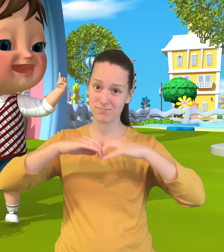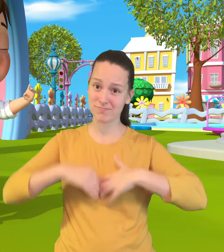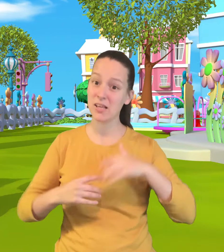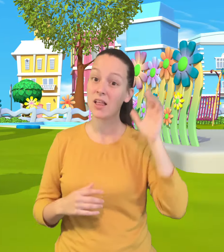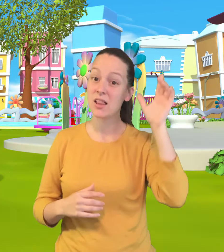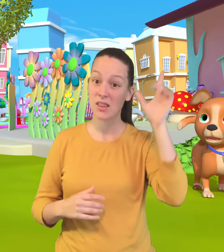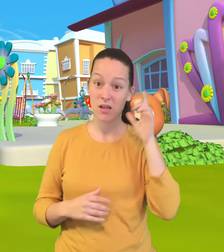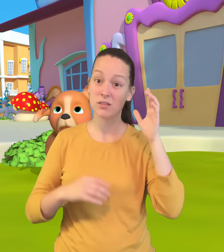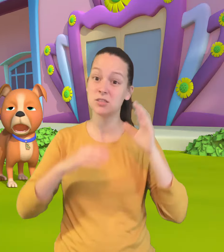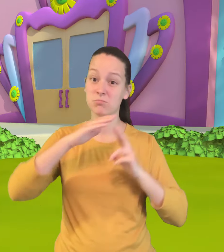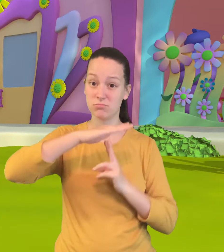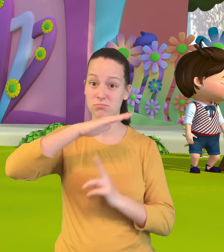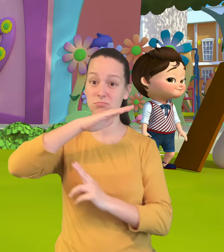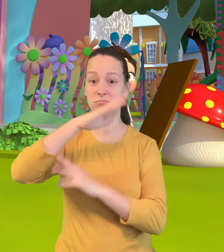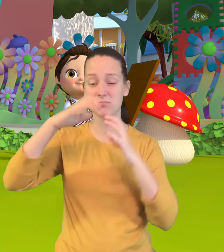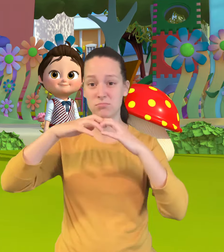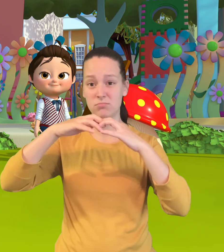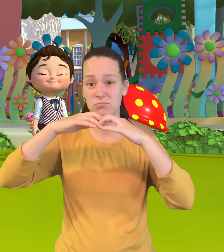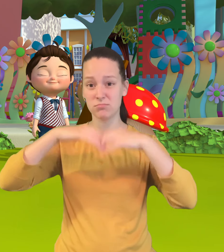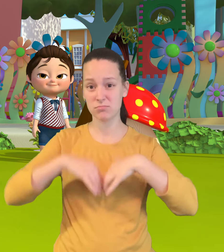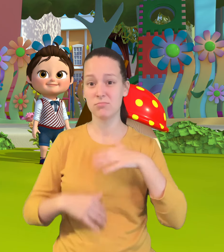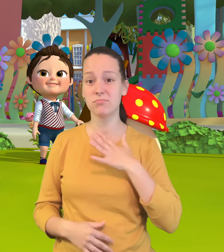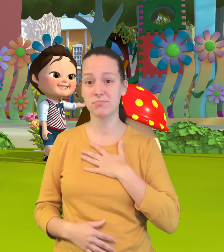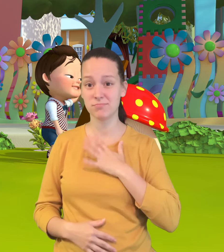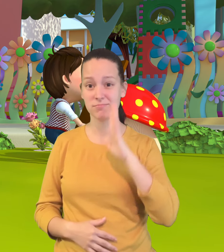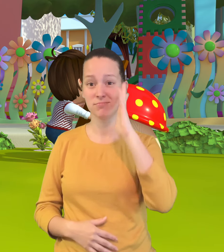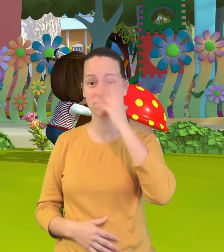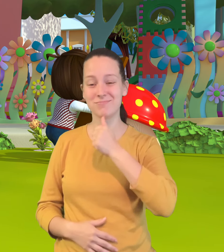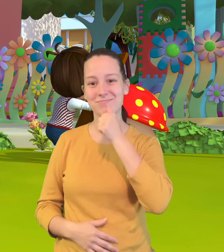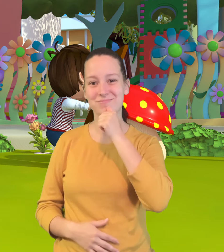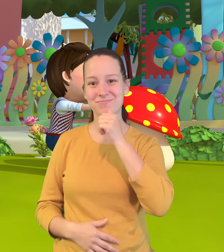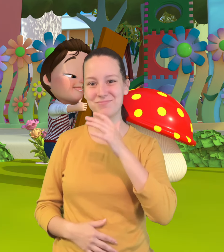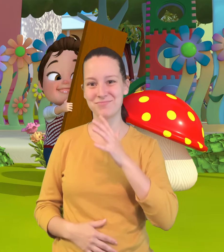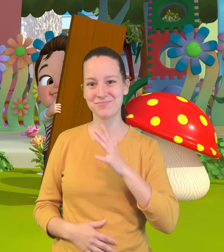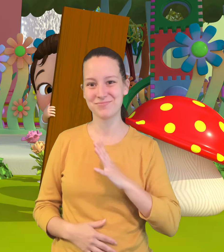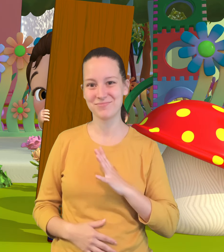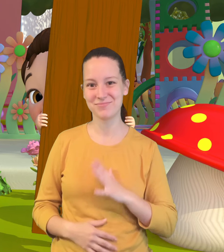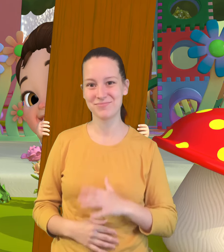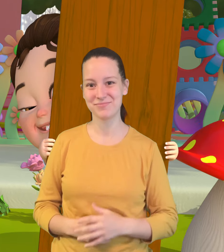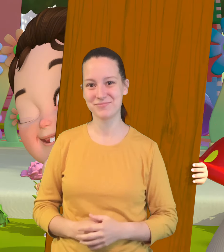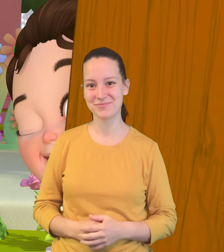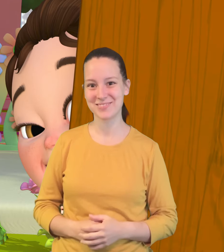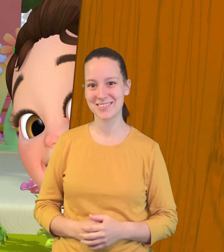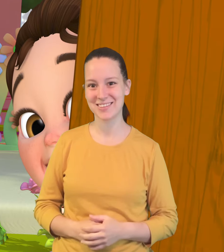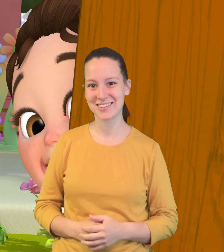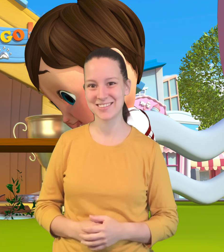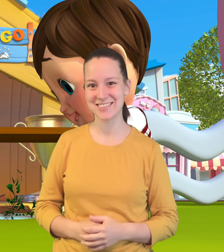落ちるロンドン橋が落ちるさあどうし